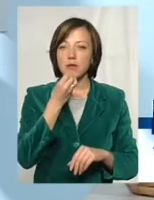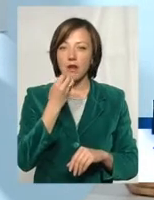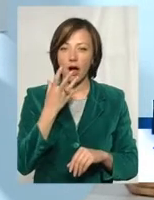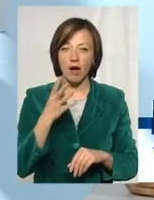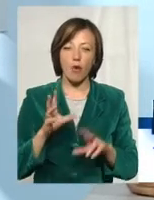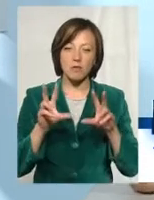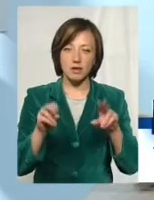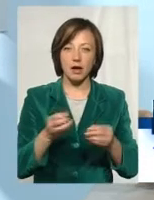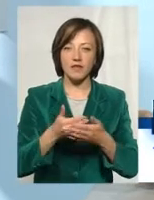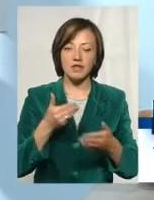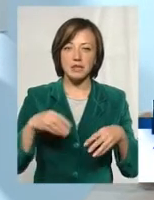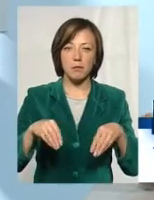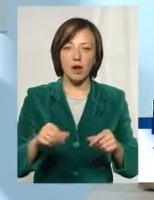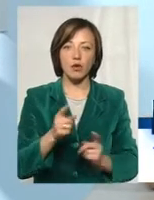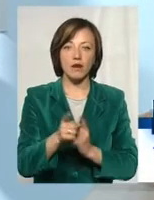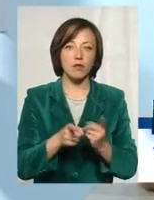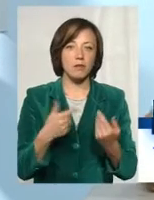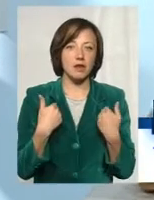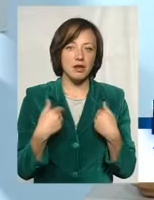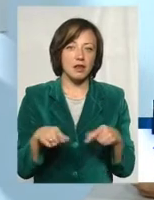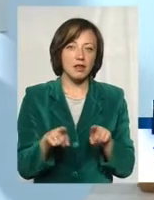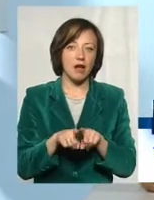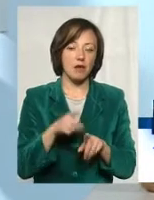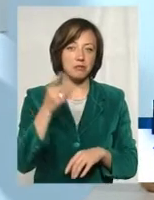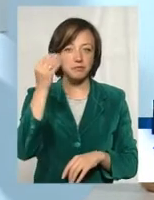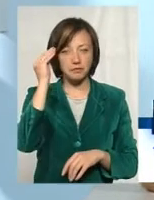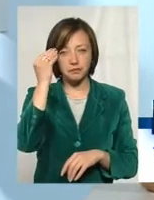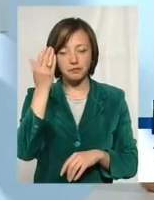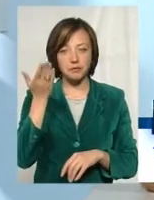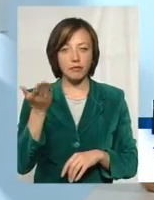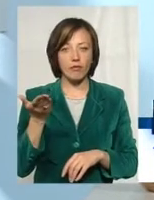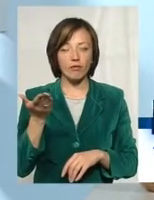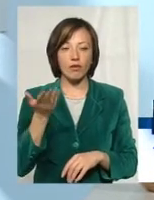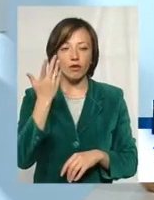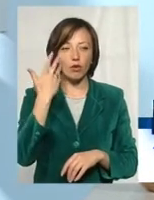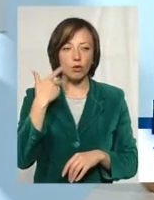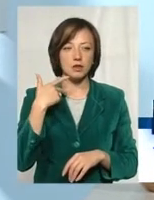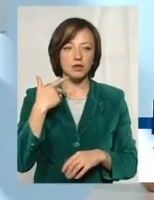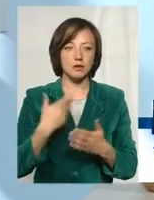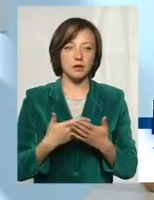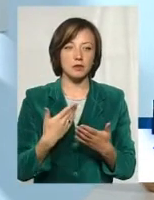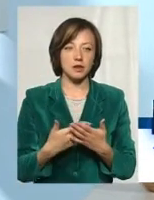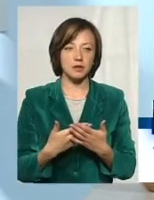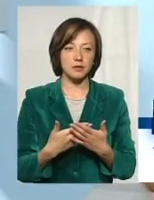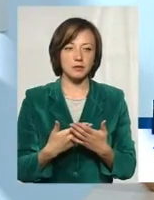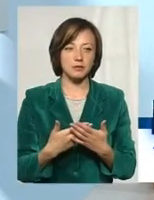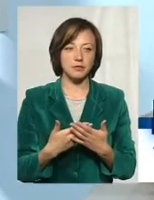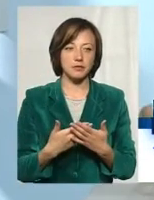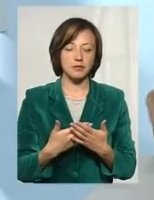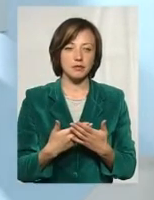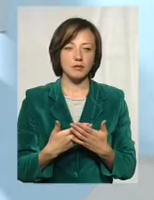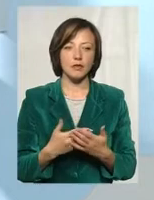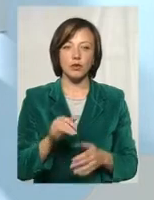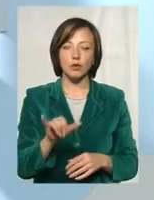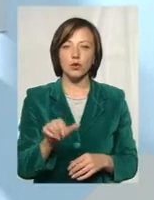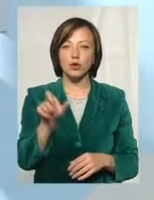облага обіцяють від земельної реформи, мені так образно бачиться це, коли, допустимо, в